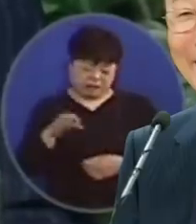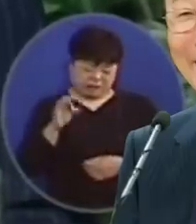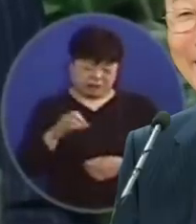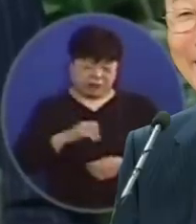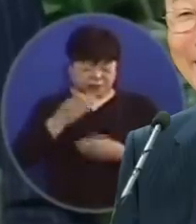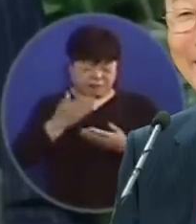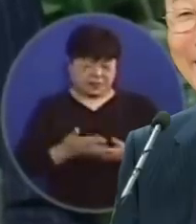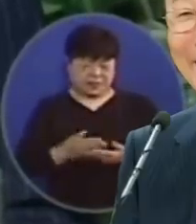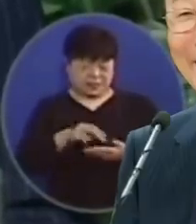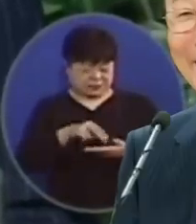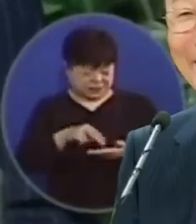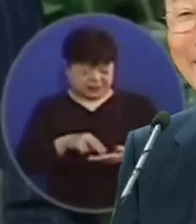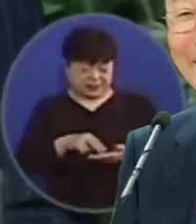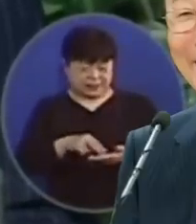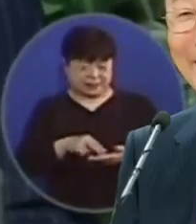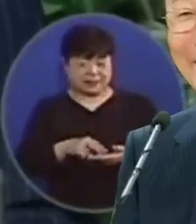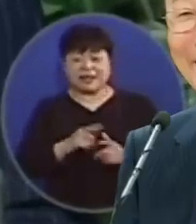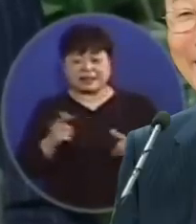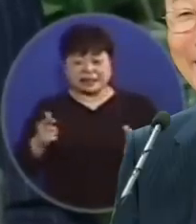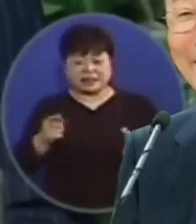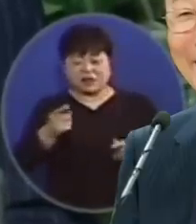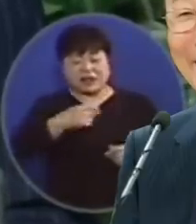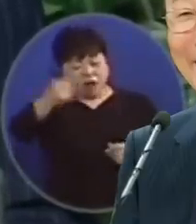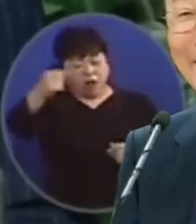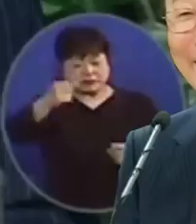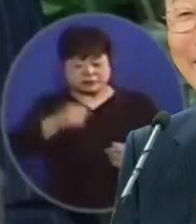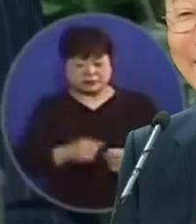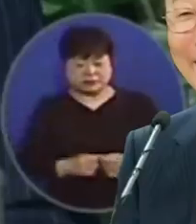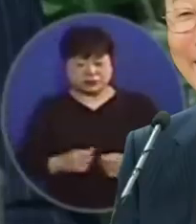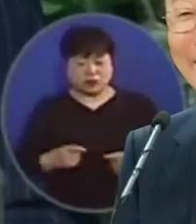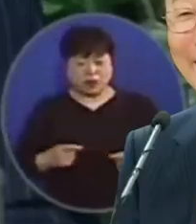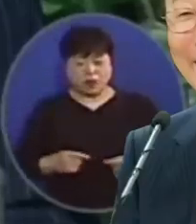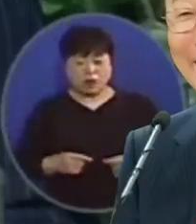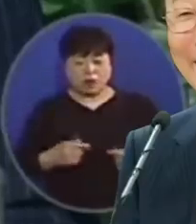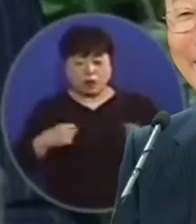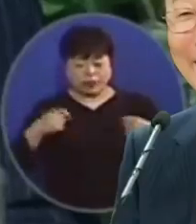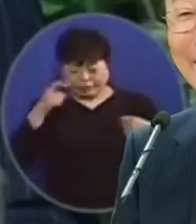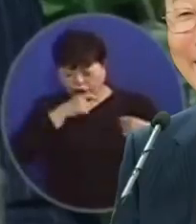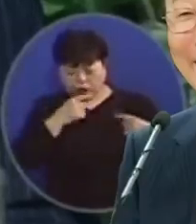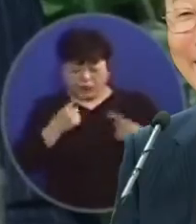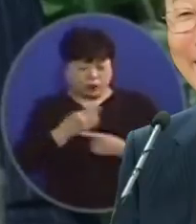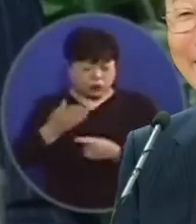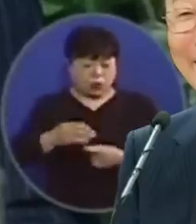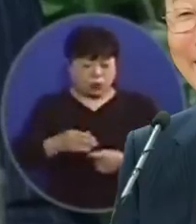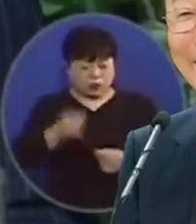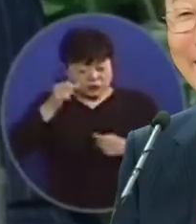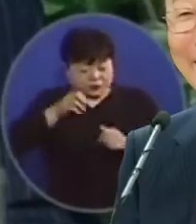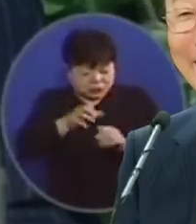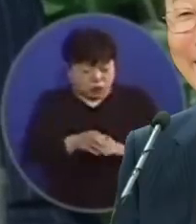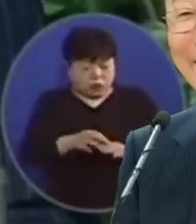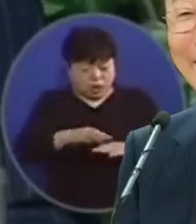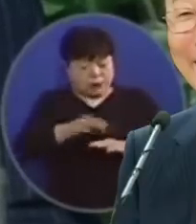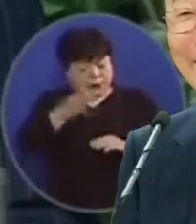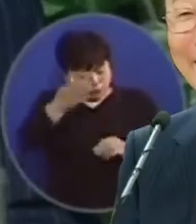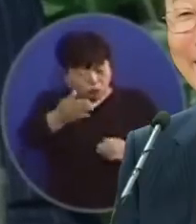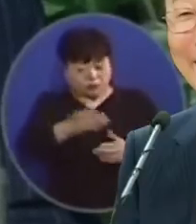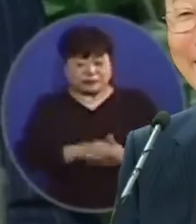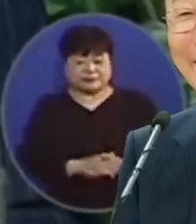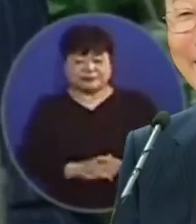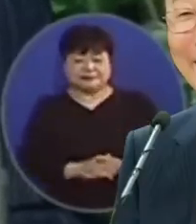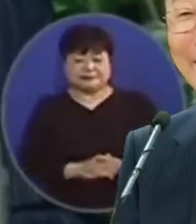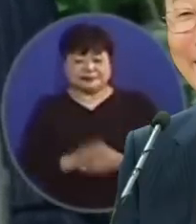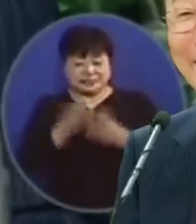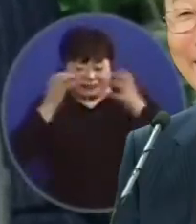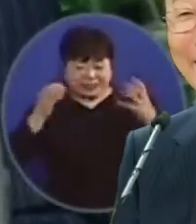자식인데요. 그래도 너는 내 것이다. 옷이 더러우면 내가 입혀주마. 신발을 씻겨주마. 가락지를 끼우고